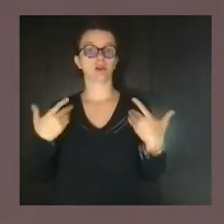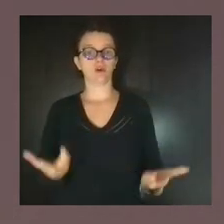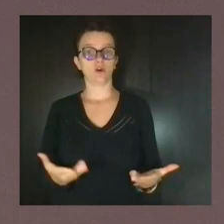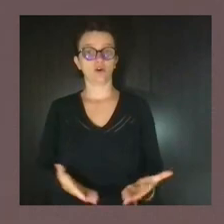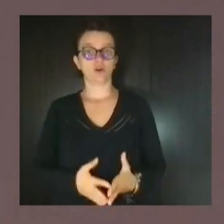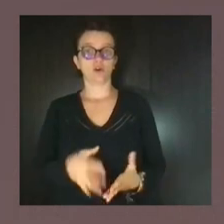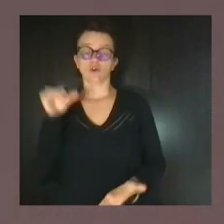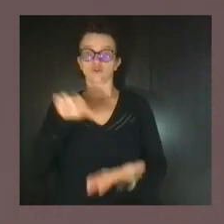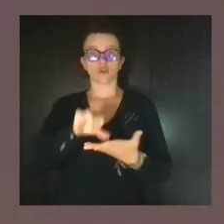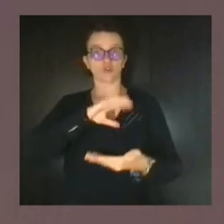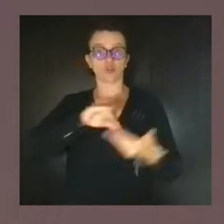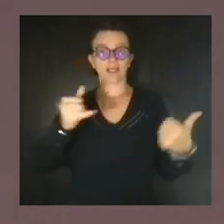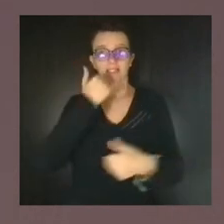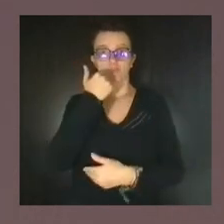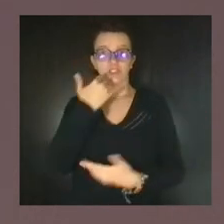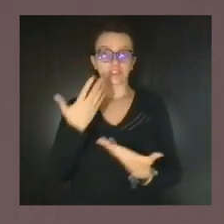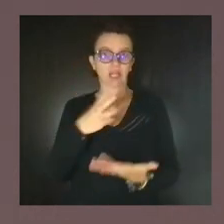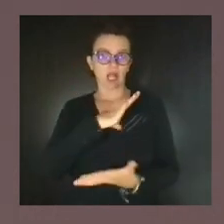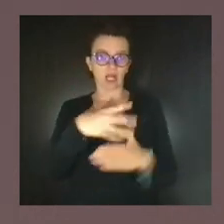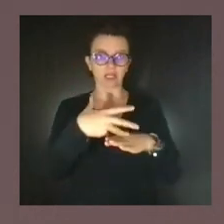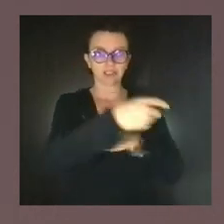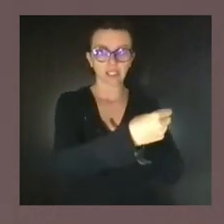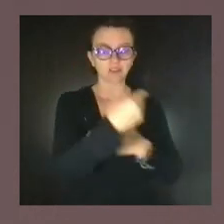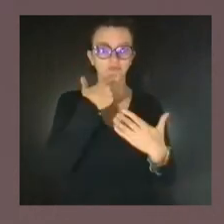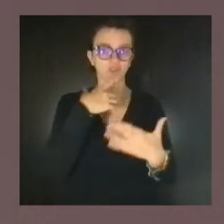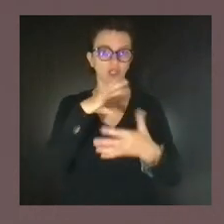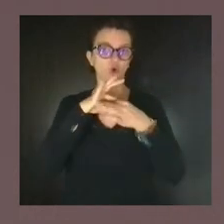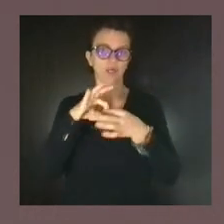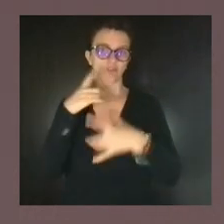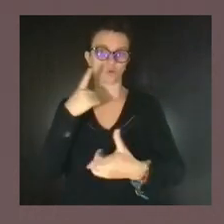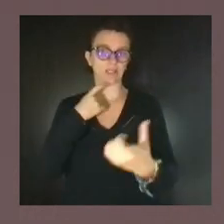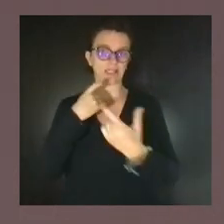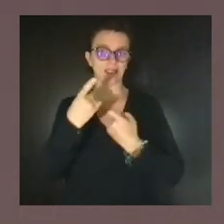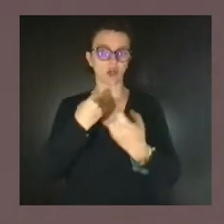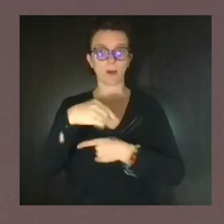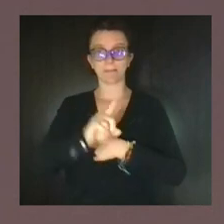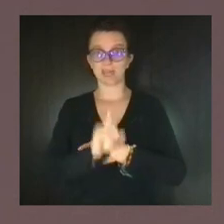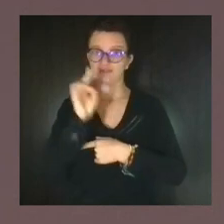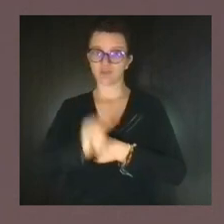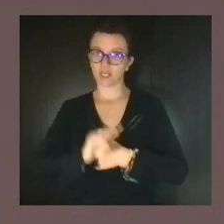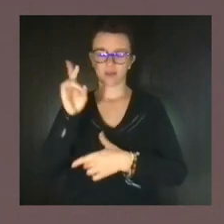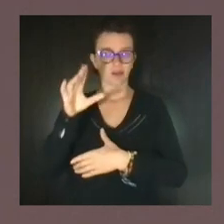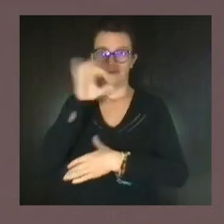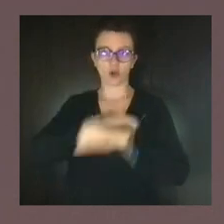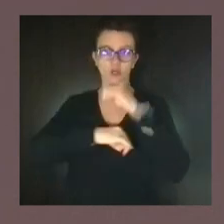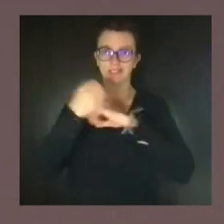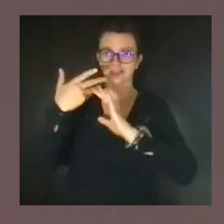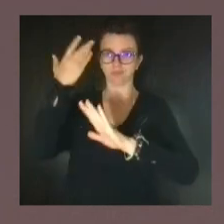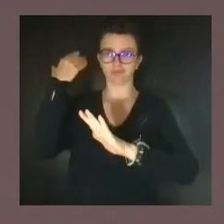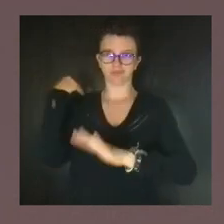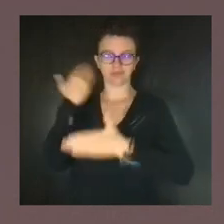relais téléphoniques, on en trouve à l'externe, hein, notamment dans notre relation client. Mais nous, on avait mis ça en place il y a très longtemps au sein de